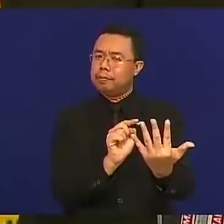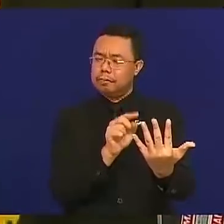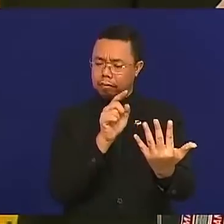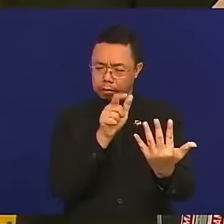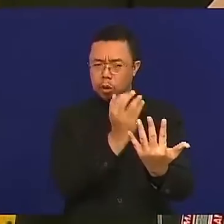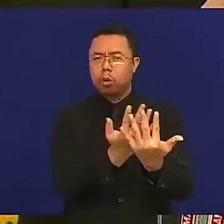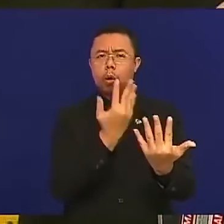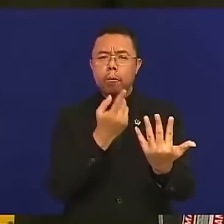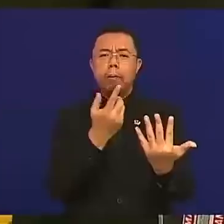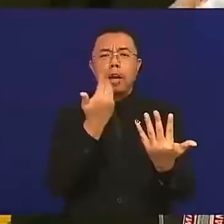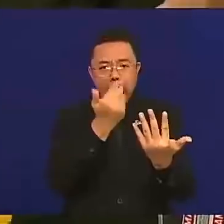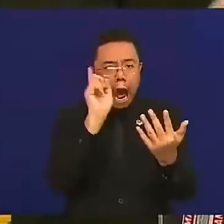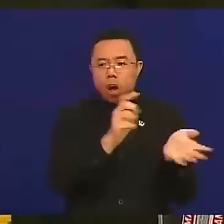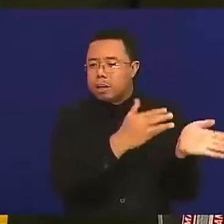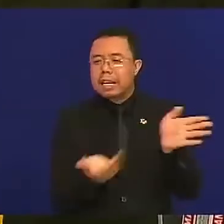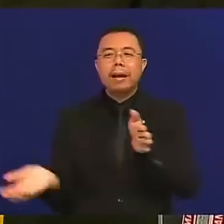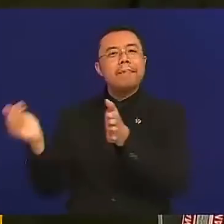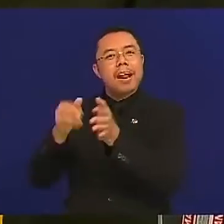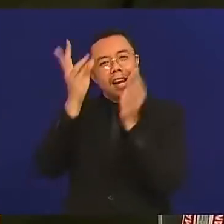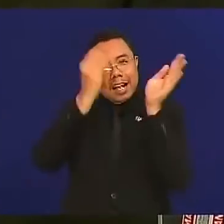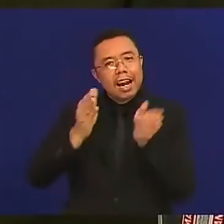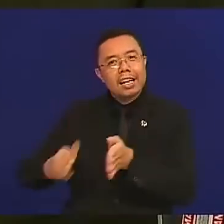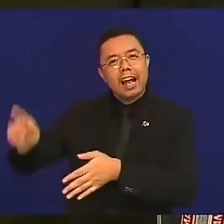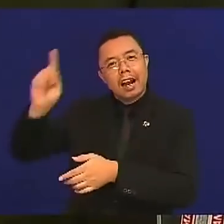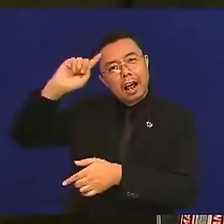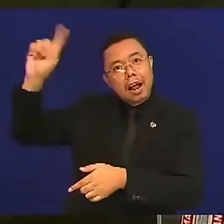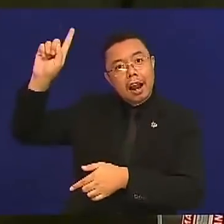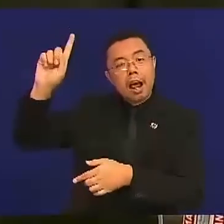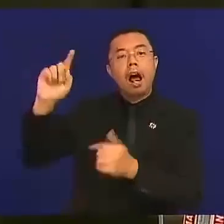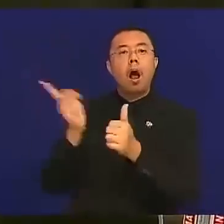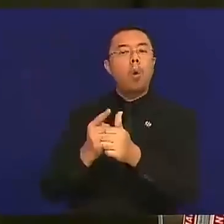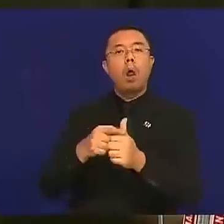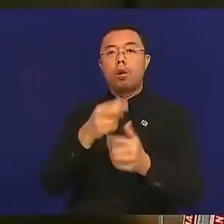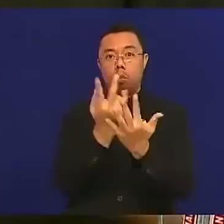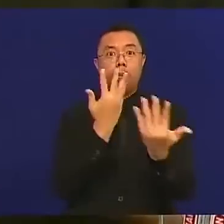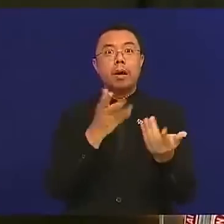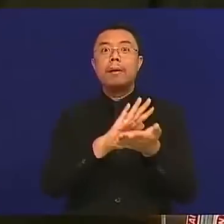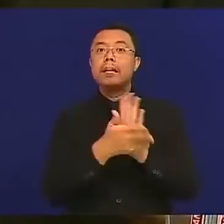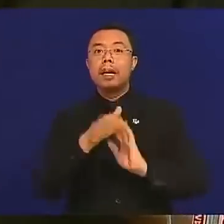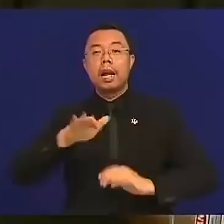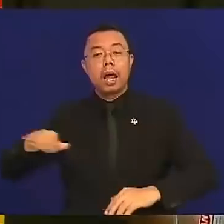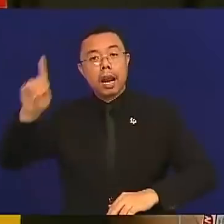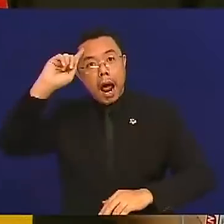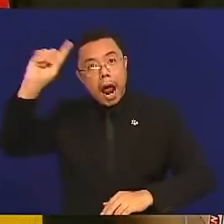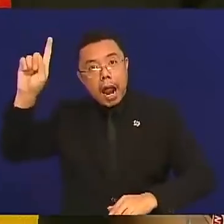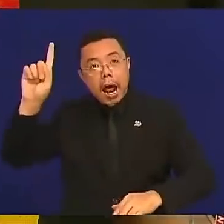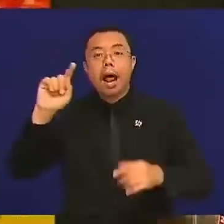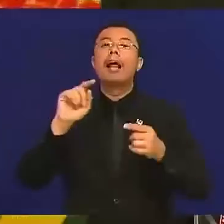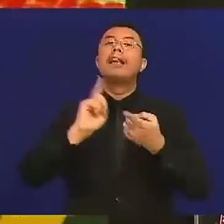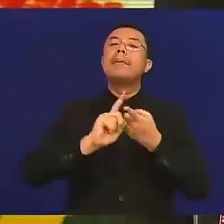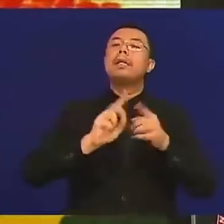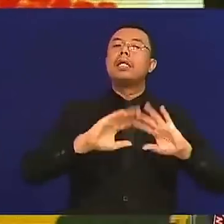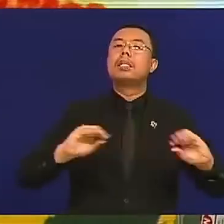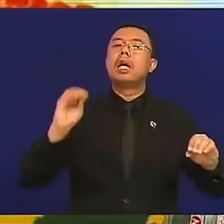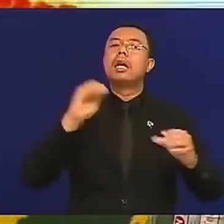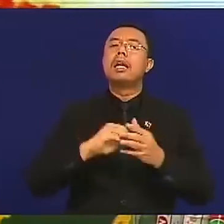yang dikembalikan ke rancangan semula, umat yang menjadi anak-anak Allah, kawan sekerja